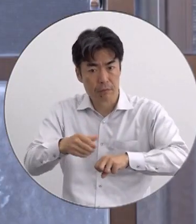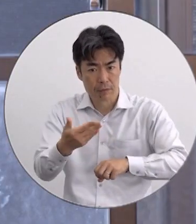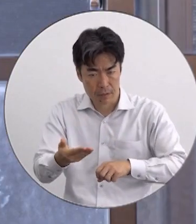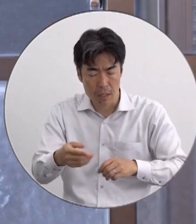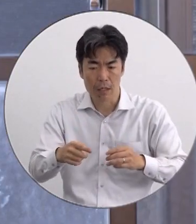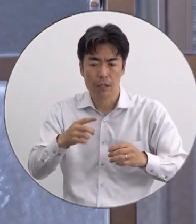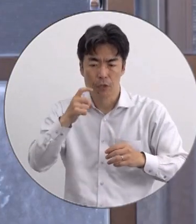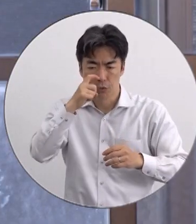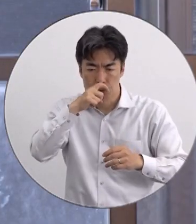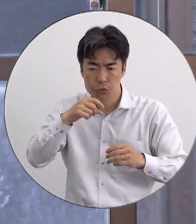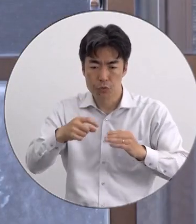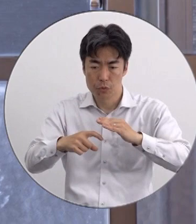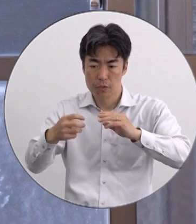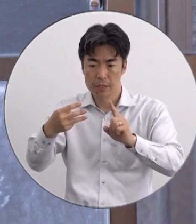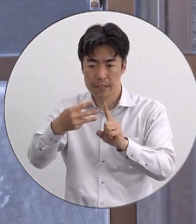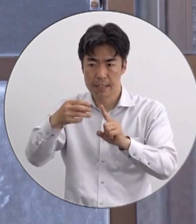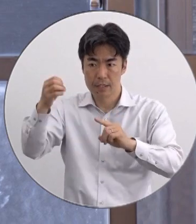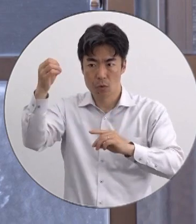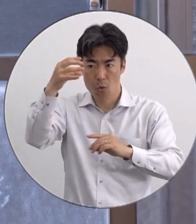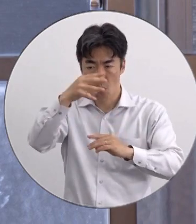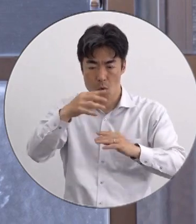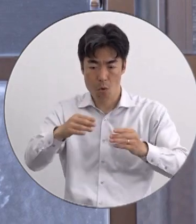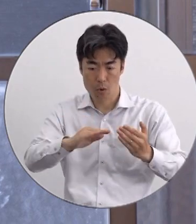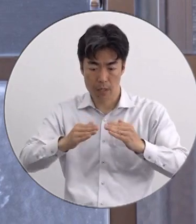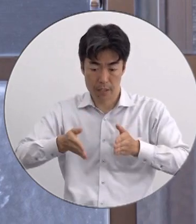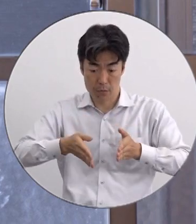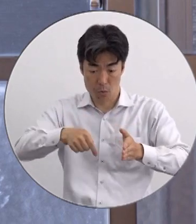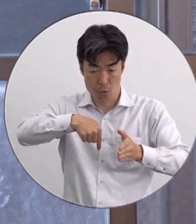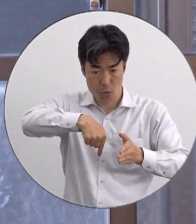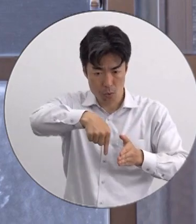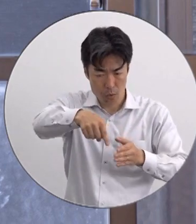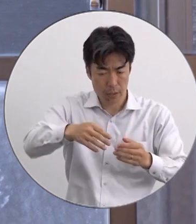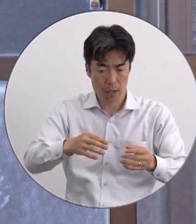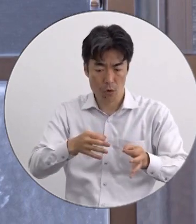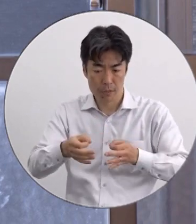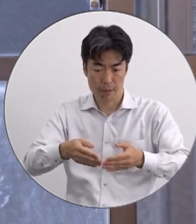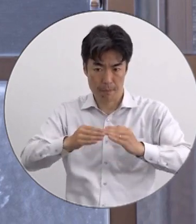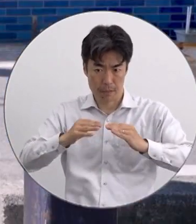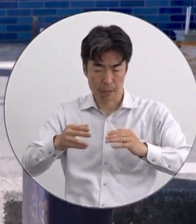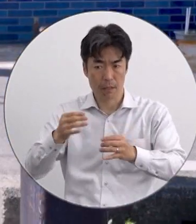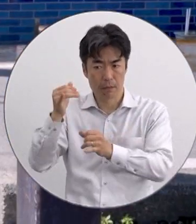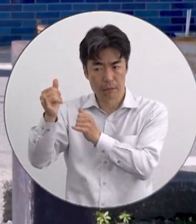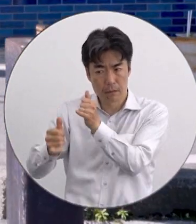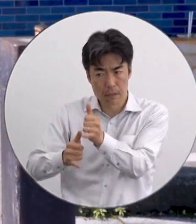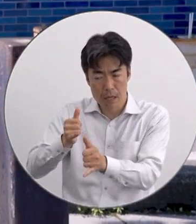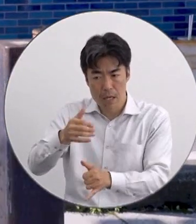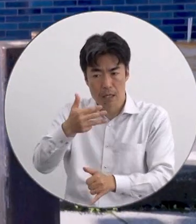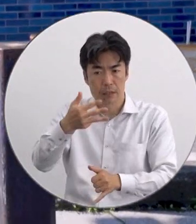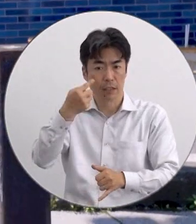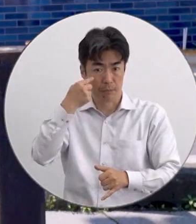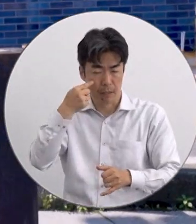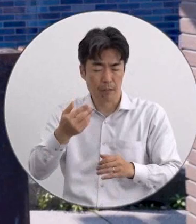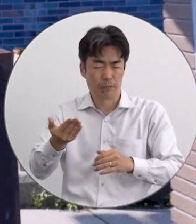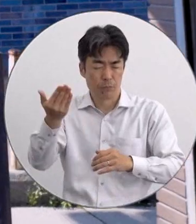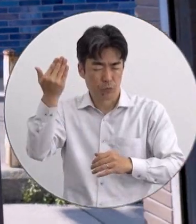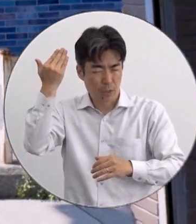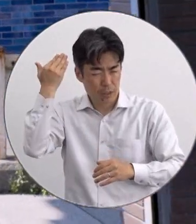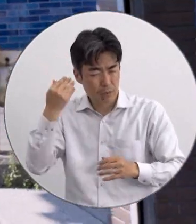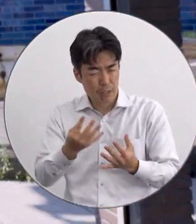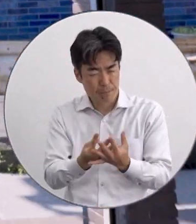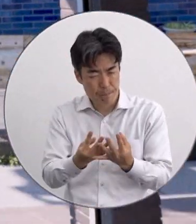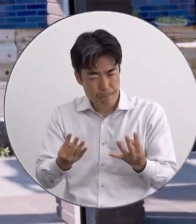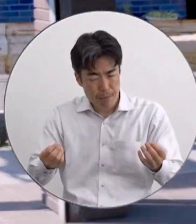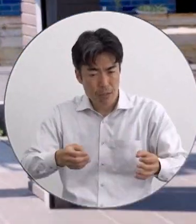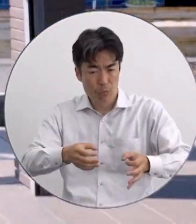旧日光街道沿いでお店を構えて僕が8代目なんですよ。 昔はやっぱりもっとたくさんお